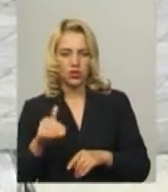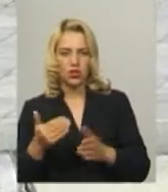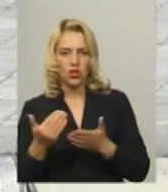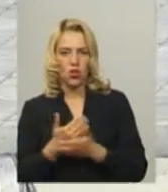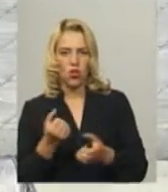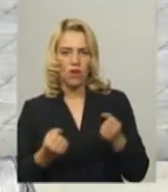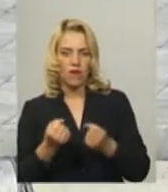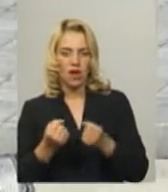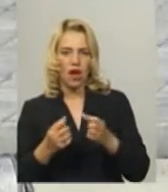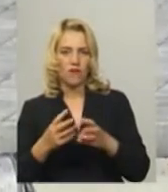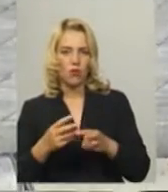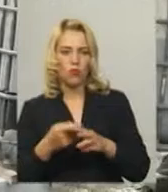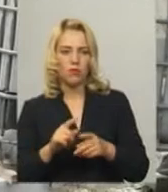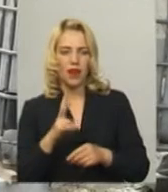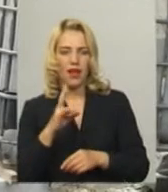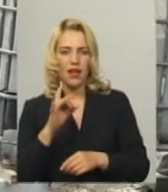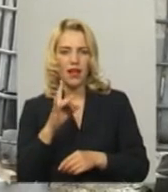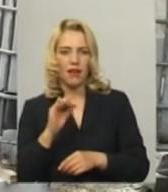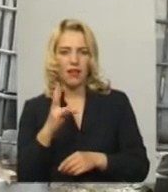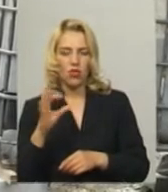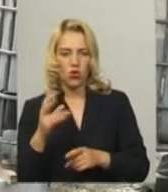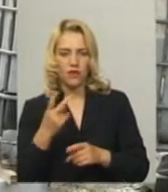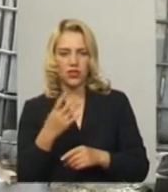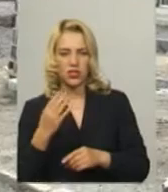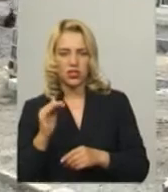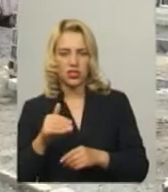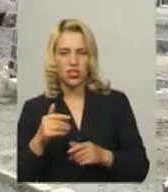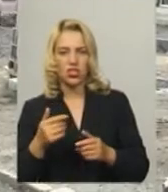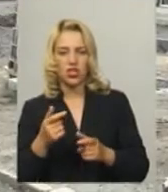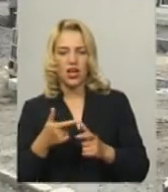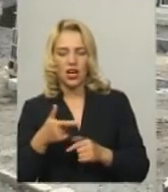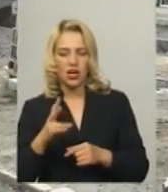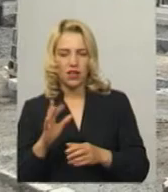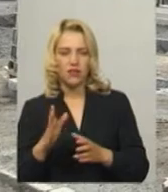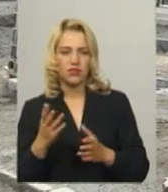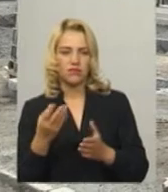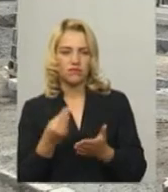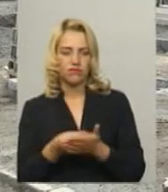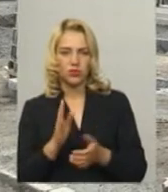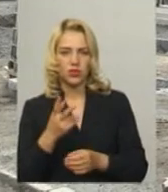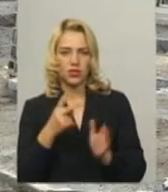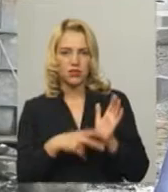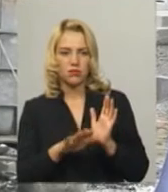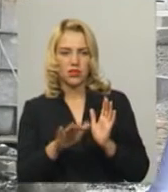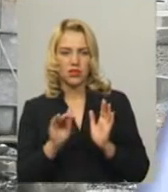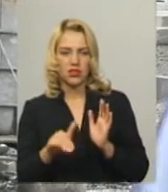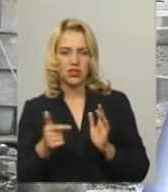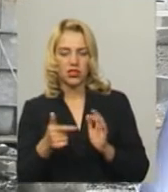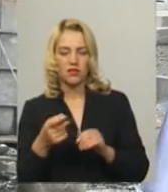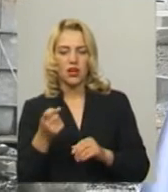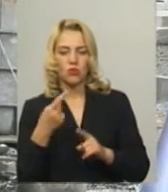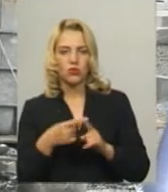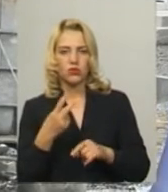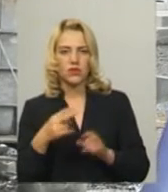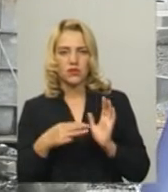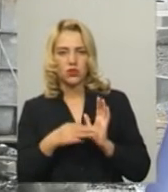Renault Duster вартістю 574 тисячі гривень, котрий нададуть амбулаторії, обійдеться громаді у 75 тисяч гривень. Плюс 28 тисяч